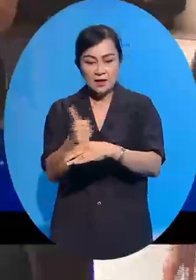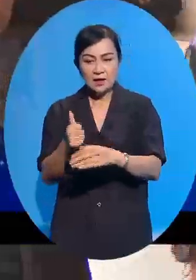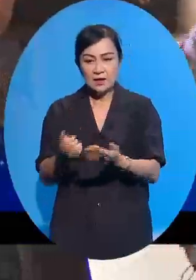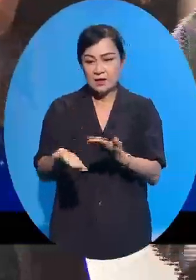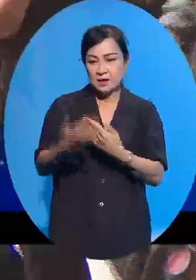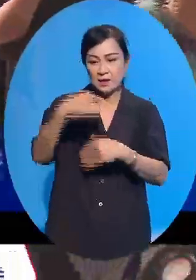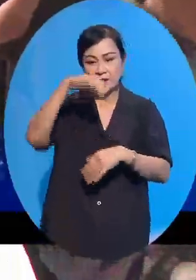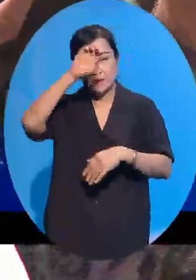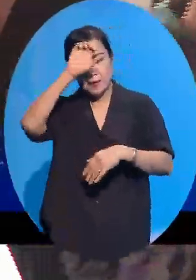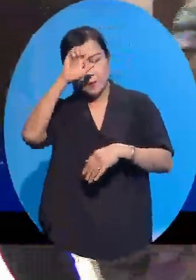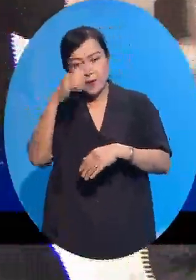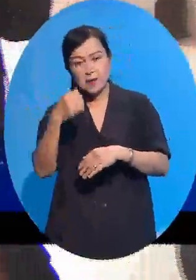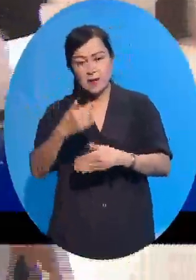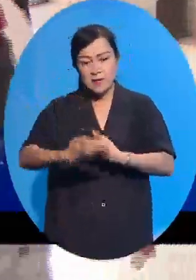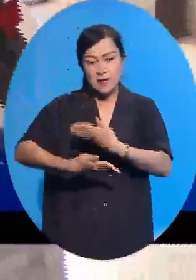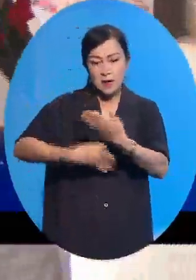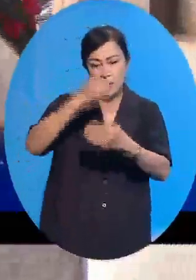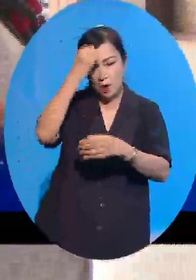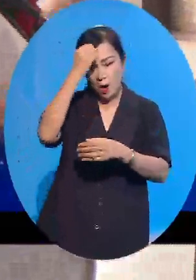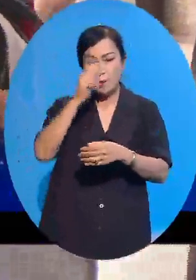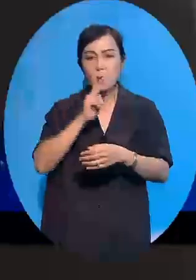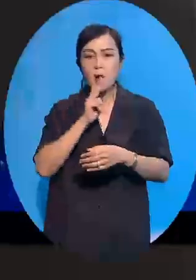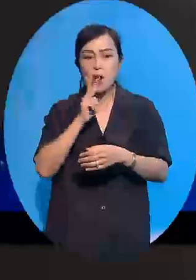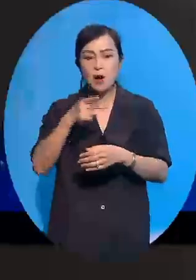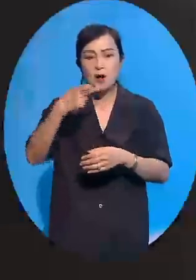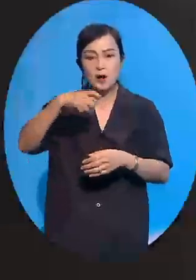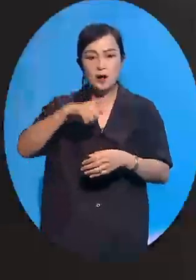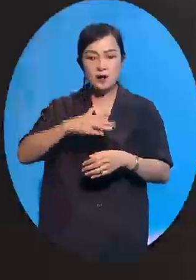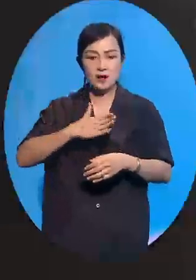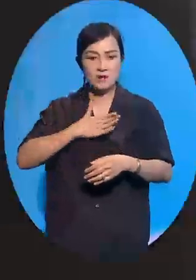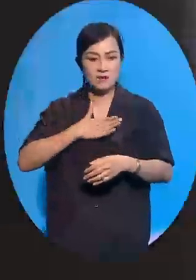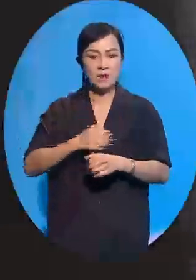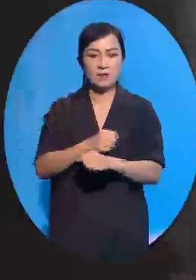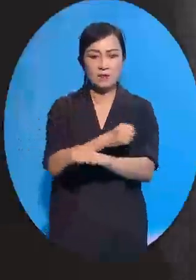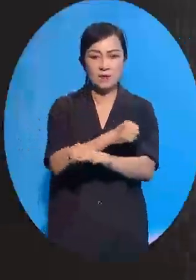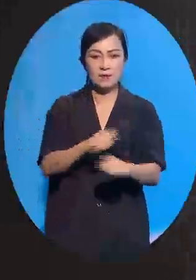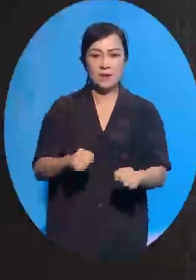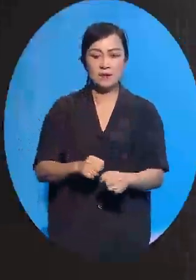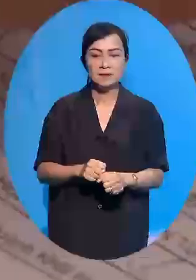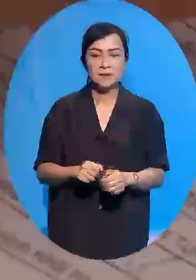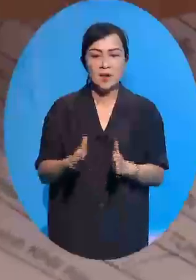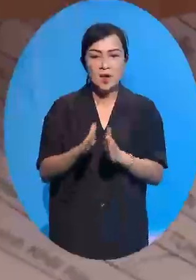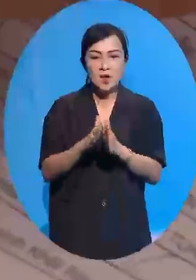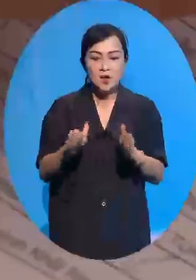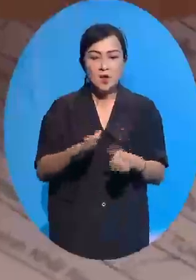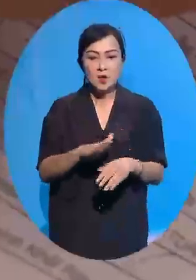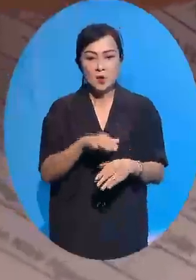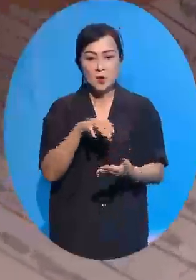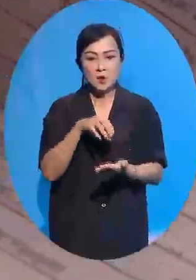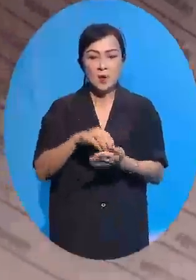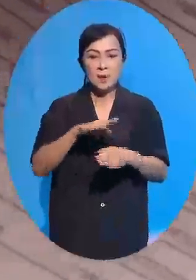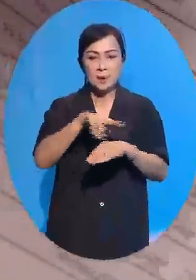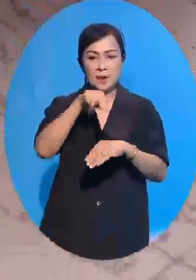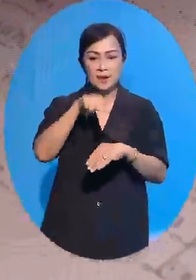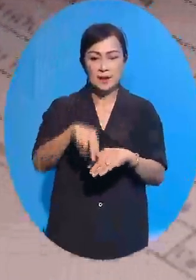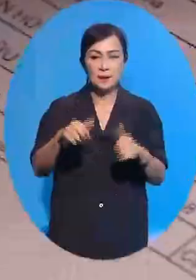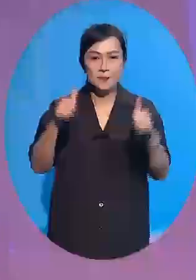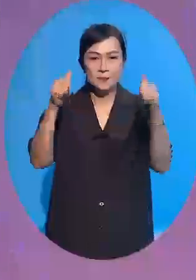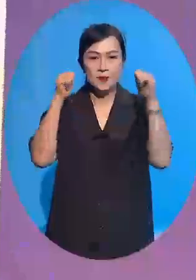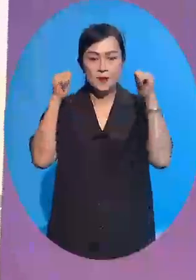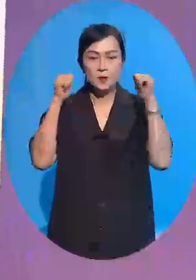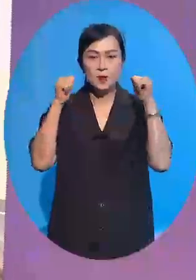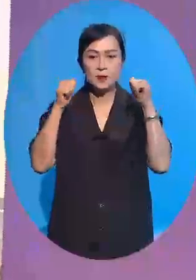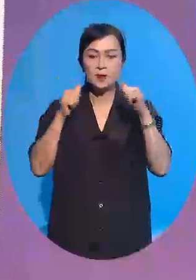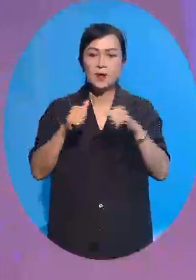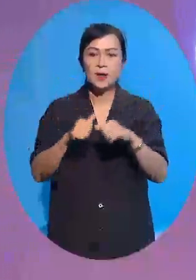mình với đam mê, được giao lưu và học hỏi và rèn luyện bản lĩnh vững vàng. Hàng trăm thí sinh tại khu vực miền Nam, Tây Nguyên, Nam